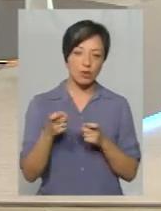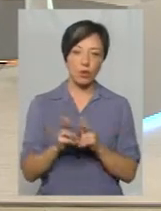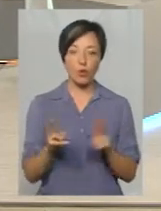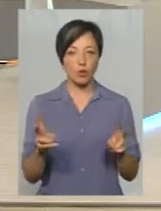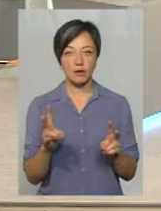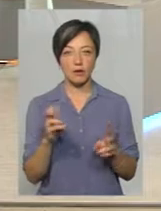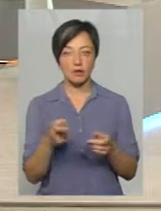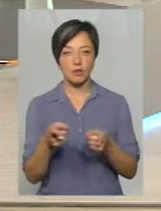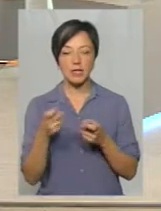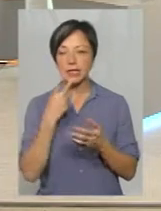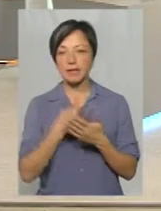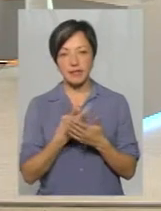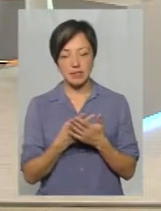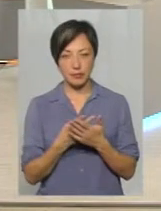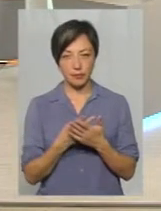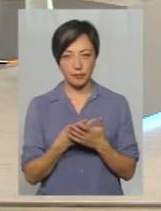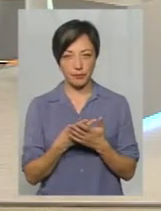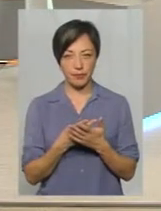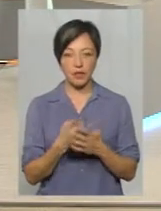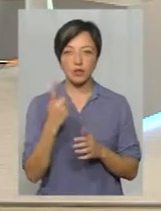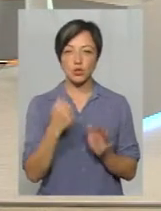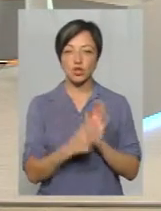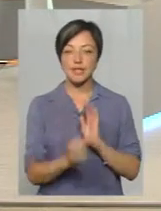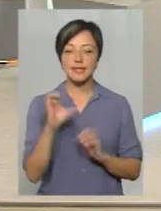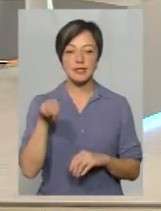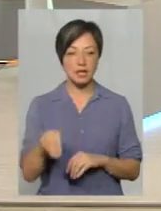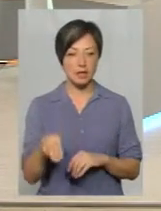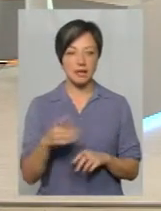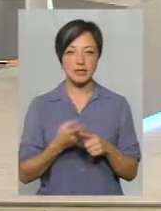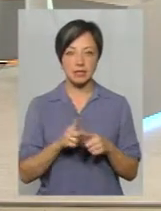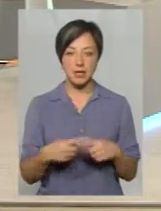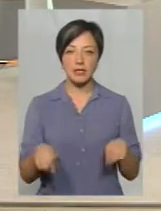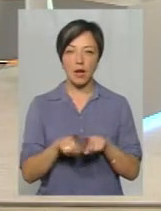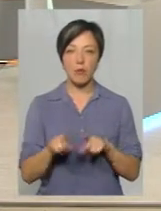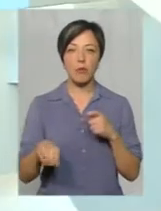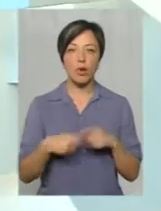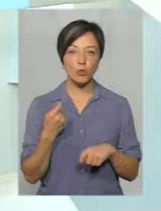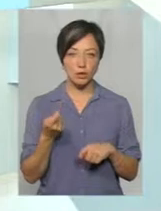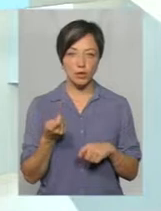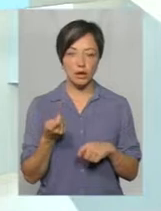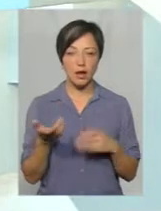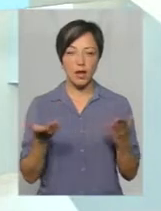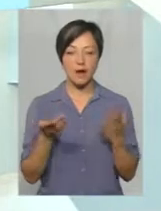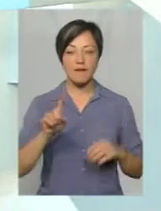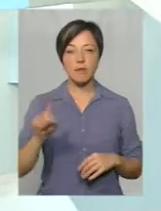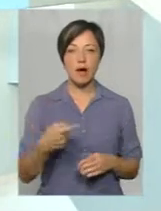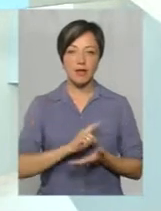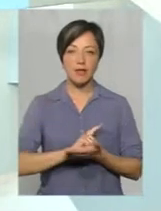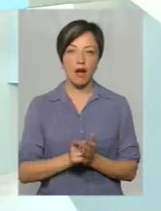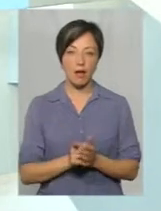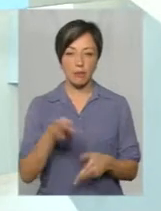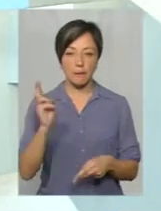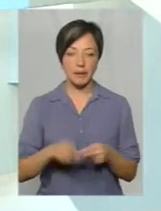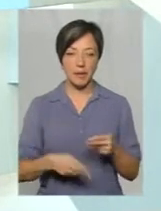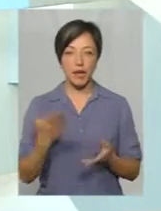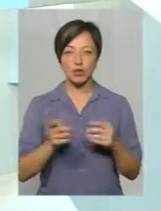когось, не залучаєте? Дивіться, 160-та стаття – це таке правопорушення, яке вимагає негайного припинення.